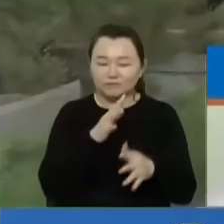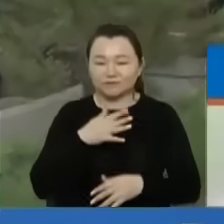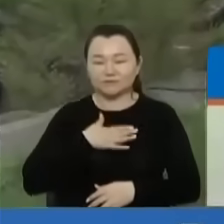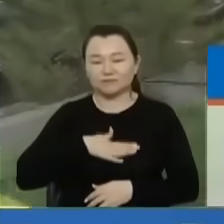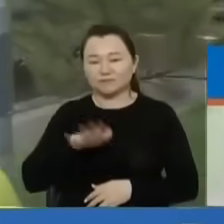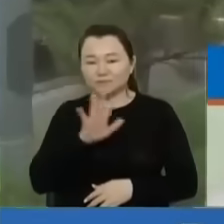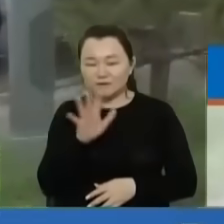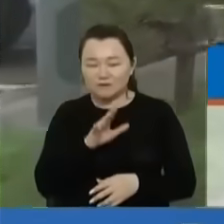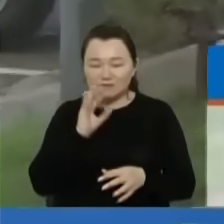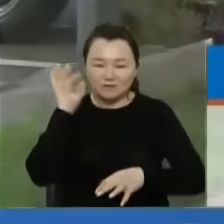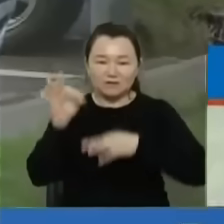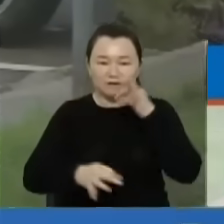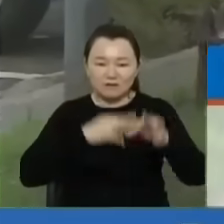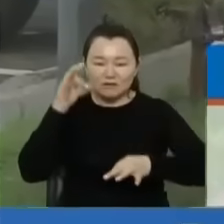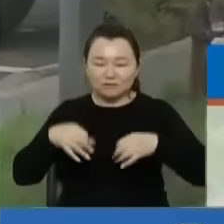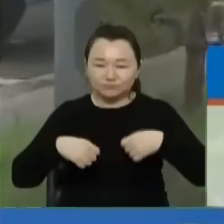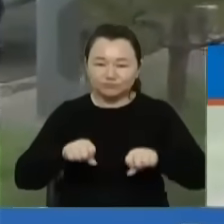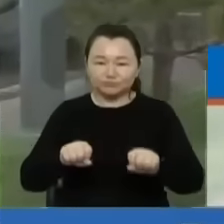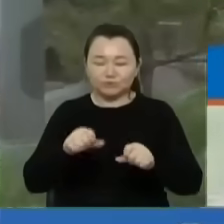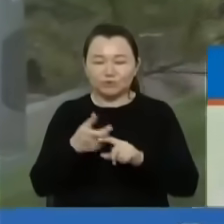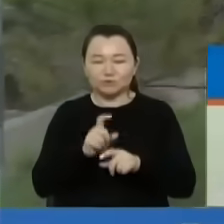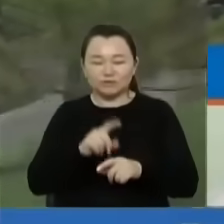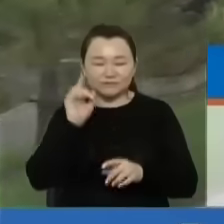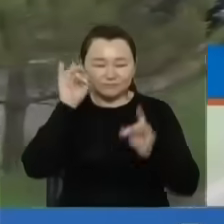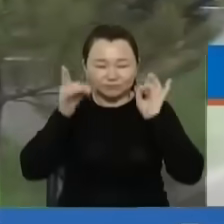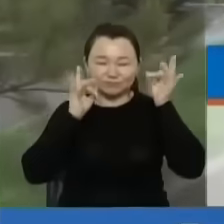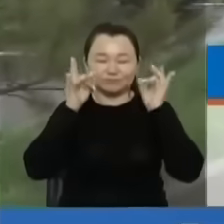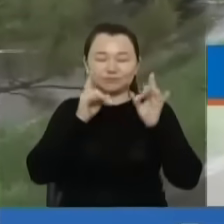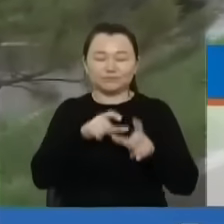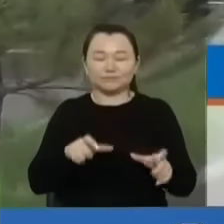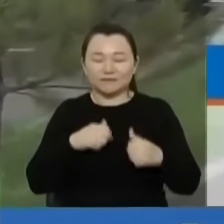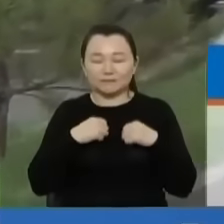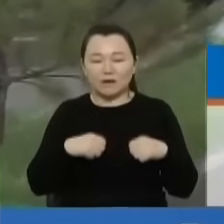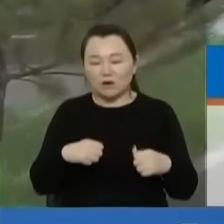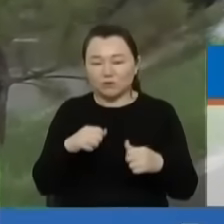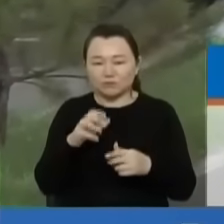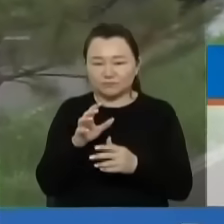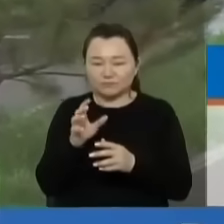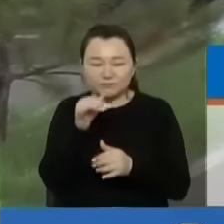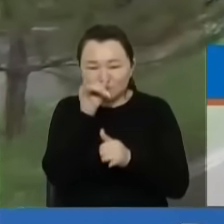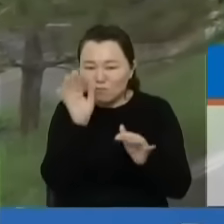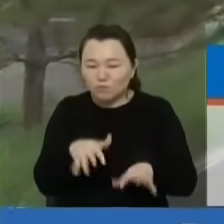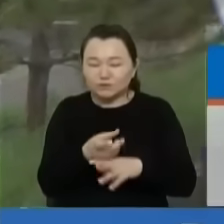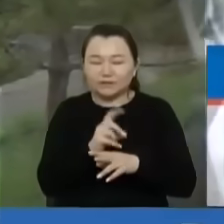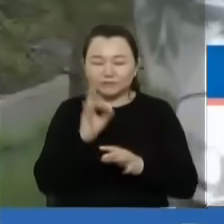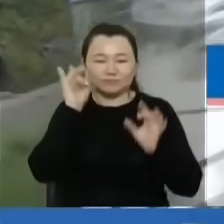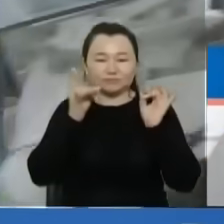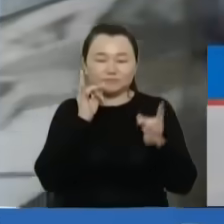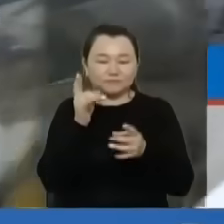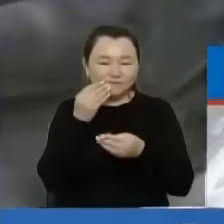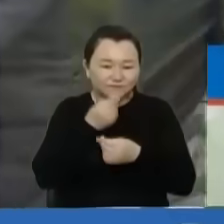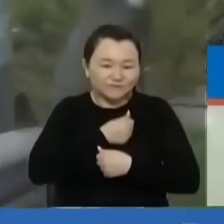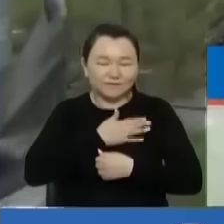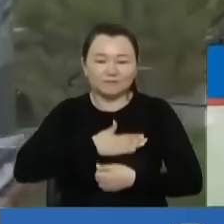бойы тоқтаусыз жүретін қозғалыс құралының тым қатты дыбысы көпшіліктің тынышын бұзады. Темір тұлпар тізгіндегендер де жол ережесін жиі